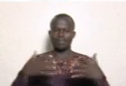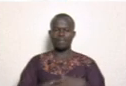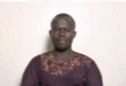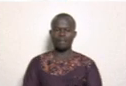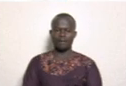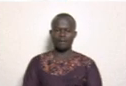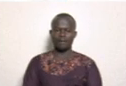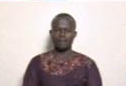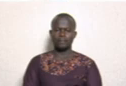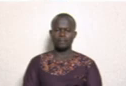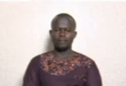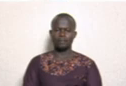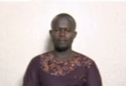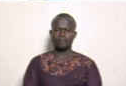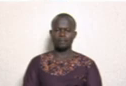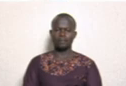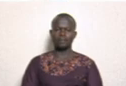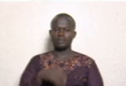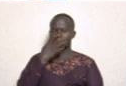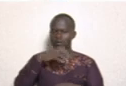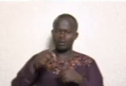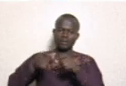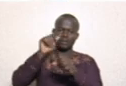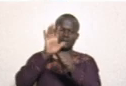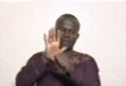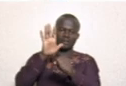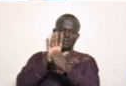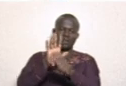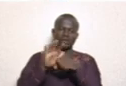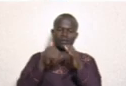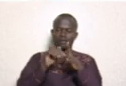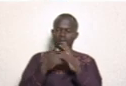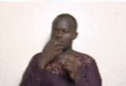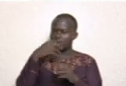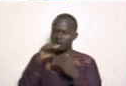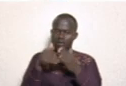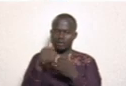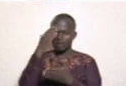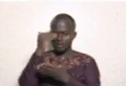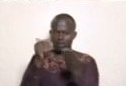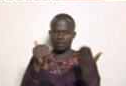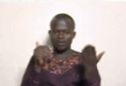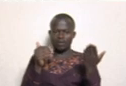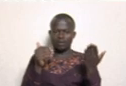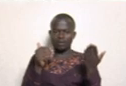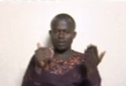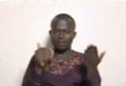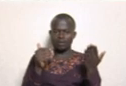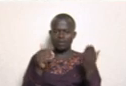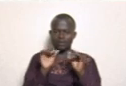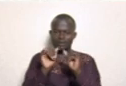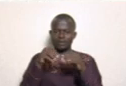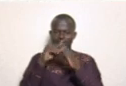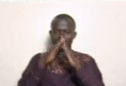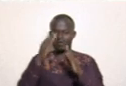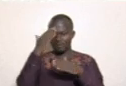bute? Ubushyuhe buri kwiyongera cyane, hatangiye gushyuha cyane. Ubu ngubu nyine ni ukuguma mu mazu